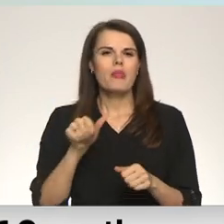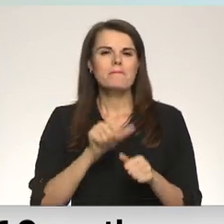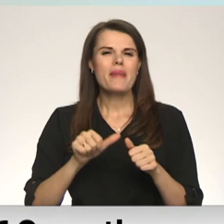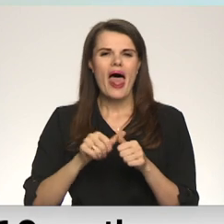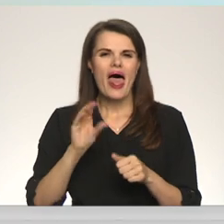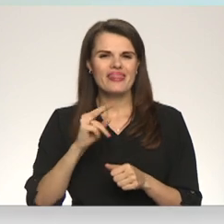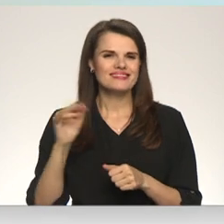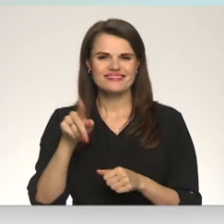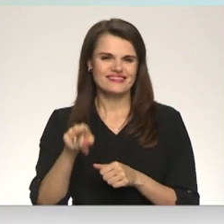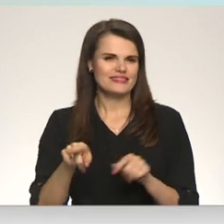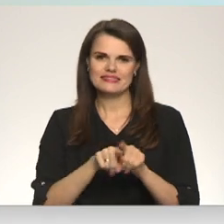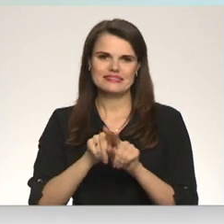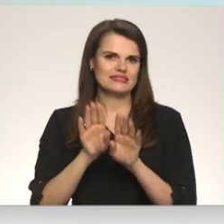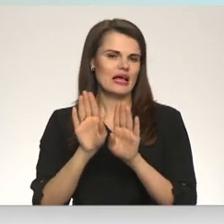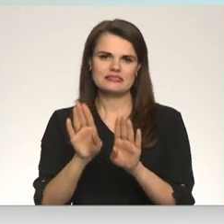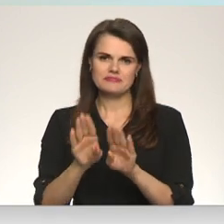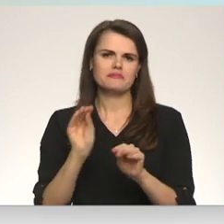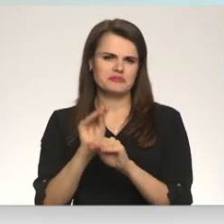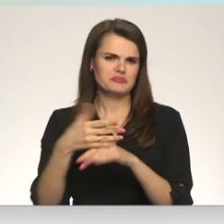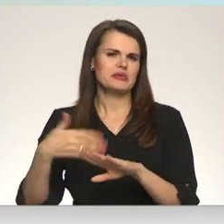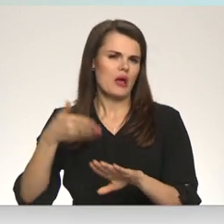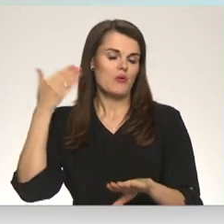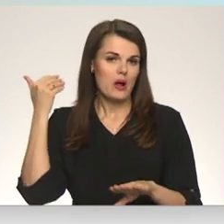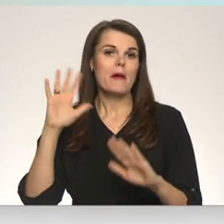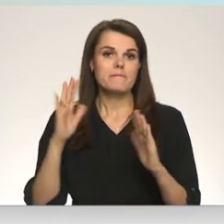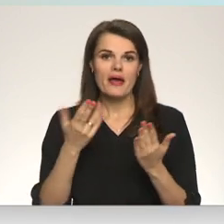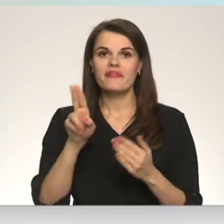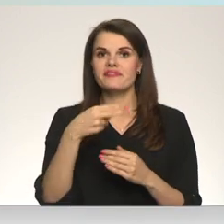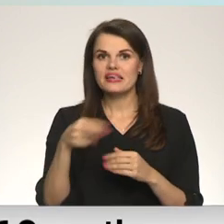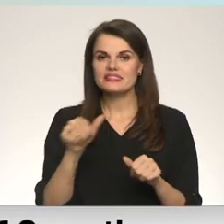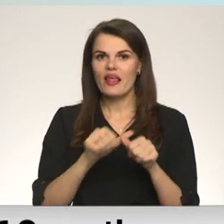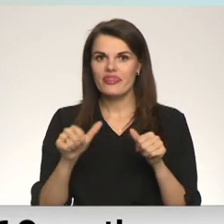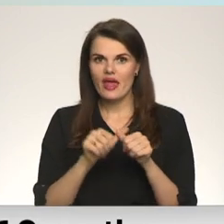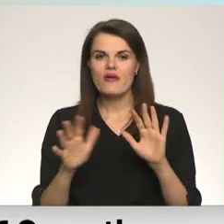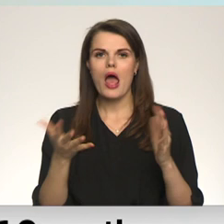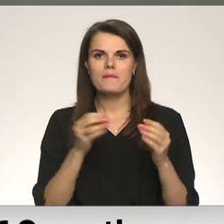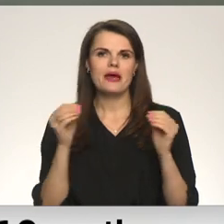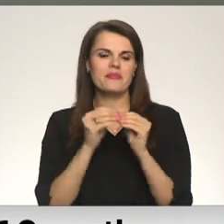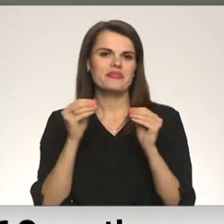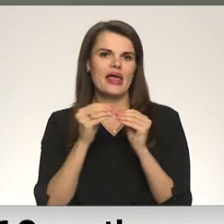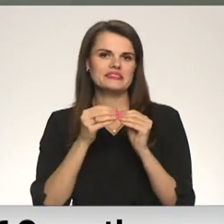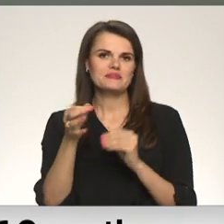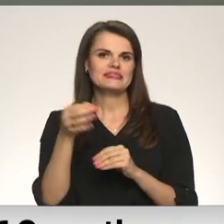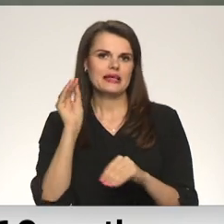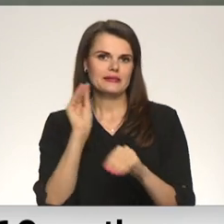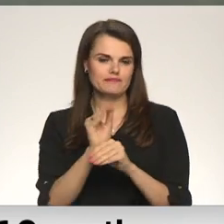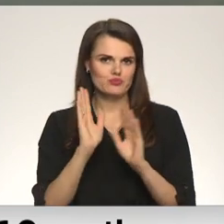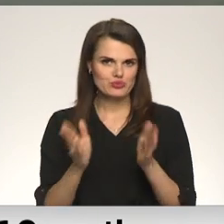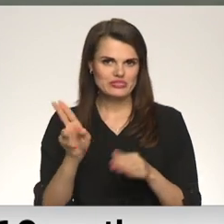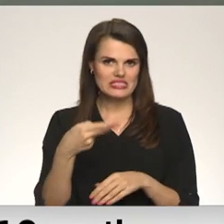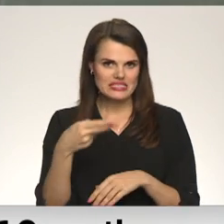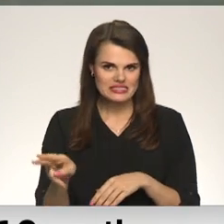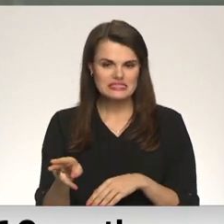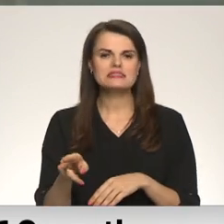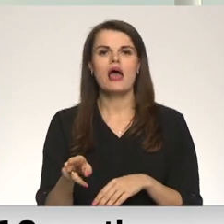jo tas ir tiek piejaukts cauru gadu. Dīzeļa degvielai apmēram 10 eiro centi. Asociācijas ieskatā atteikšanās